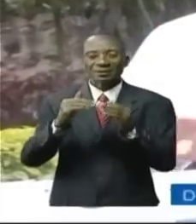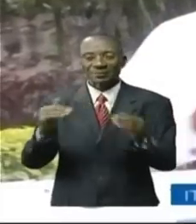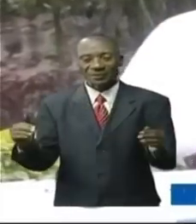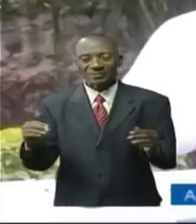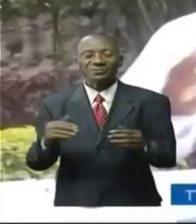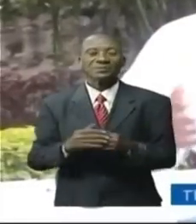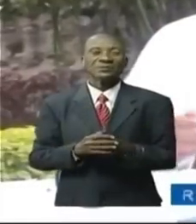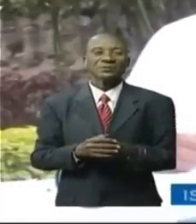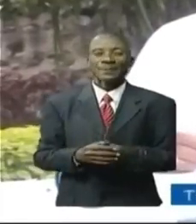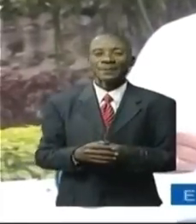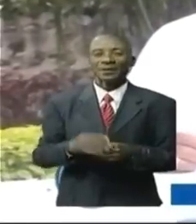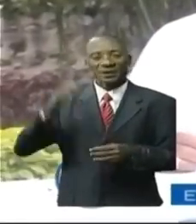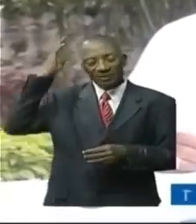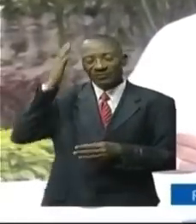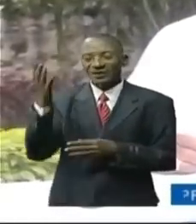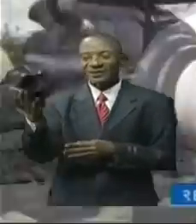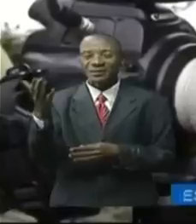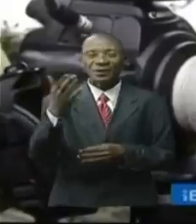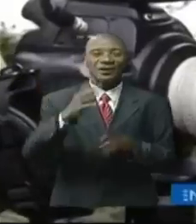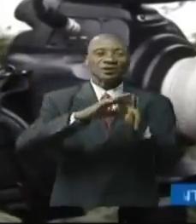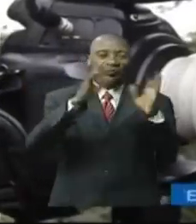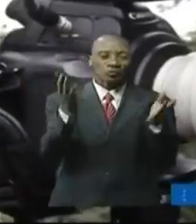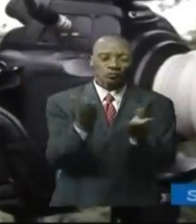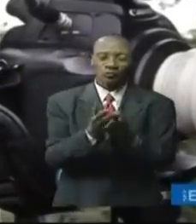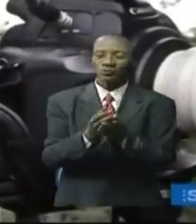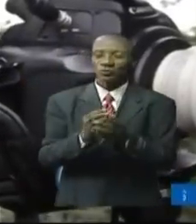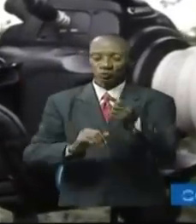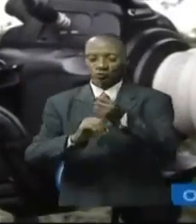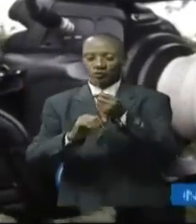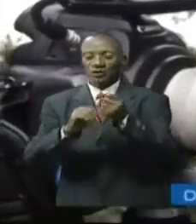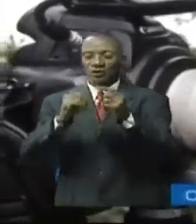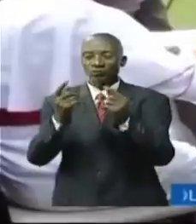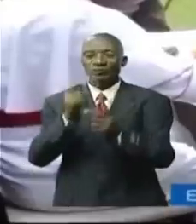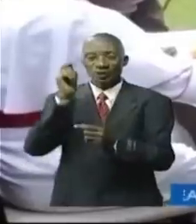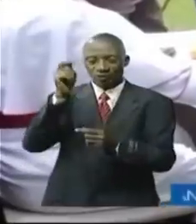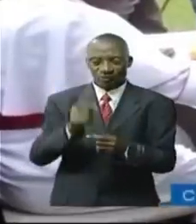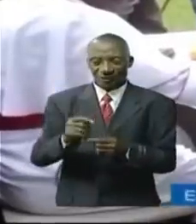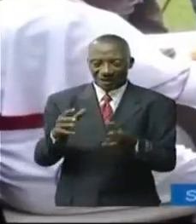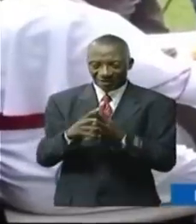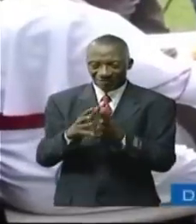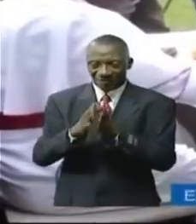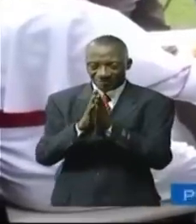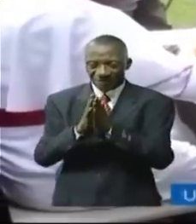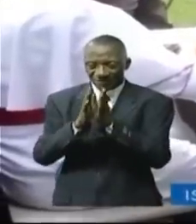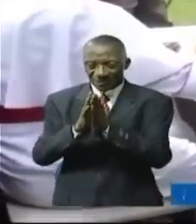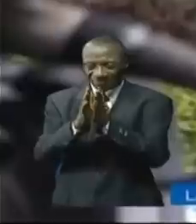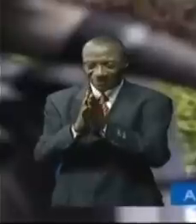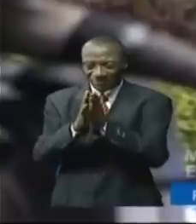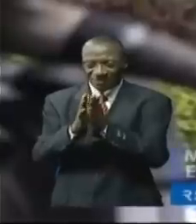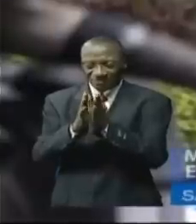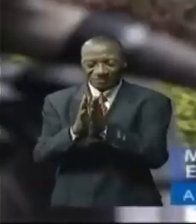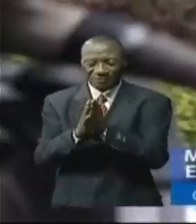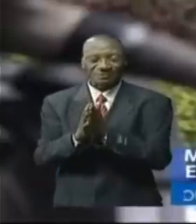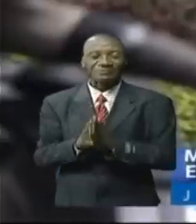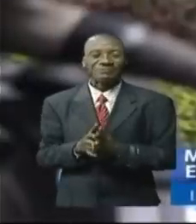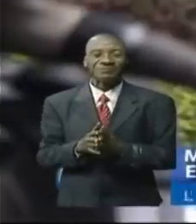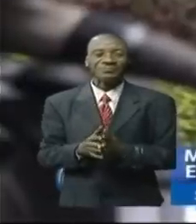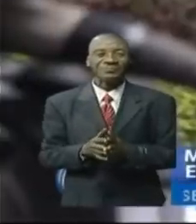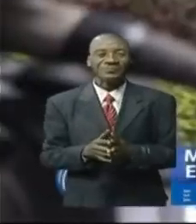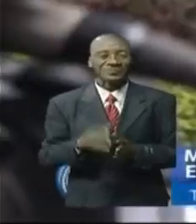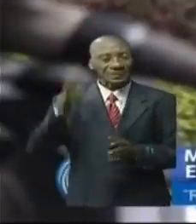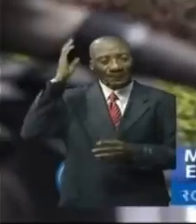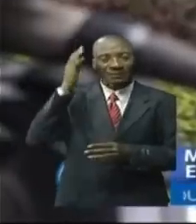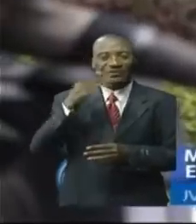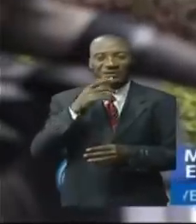à soutenir par la prière les FARDC dans leur engagement à vouloir ramener la paix, une de leurs missions régaliennes. Je pense qu'il est important que,